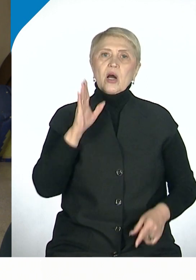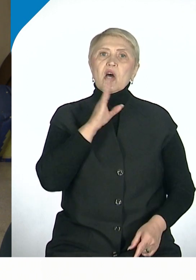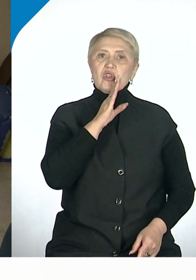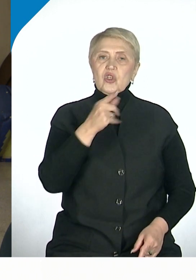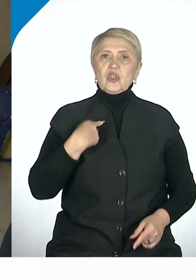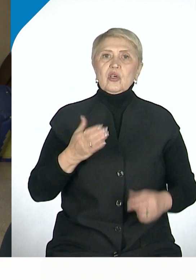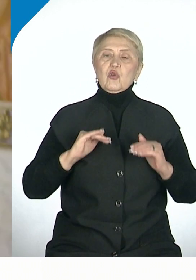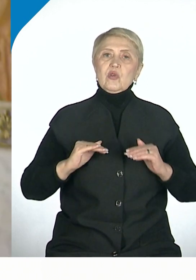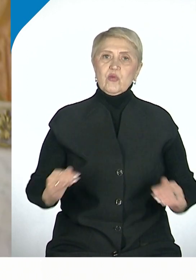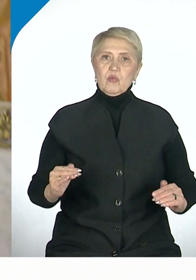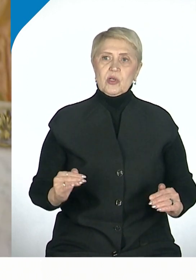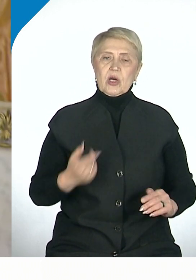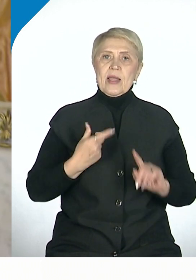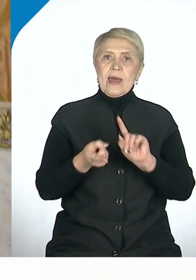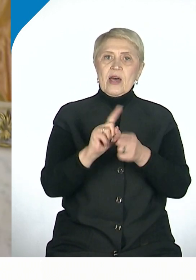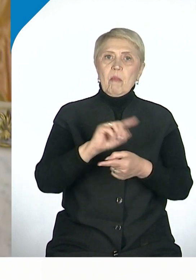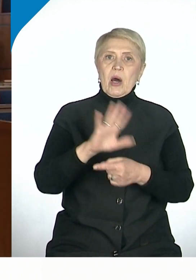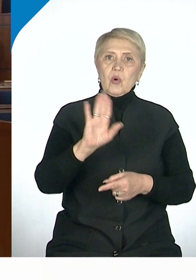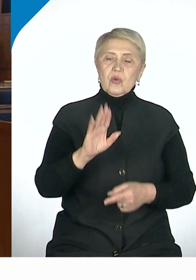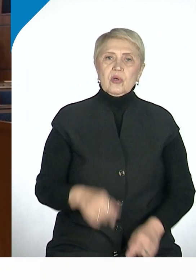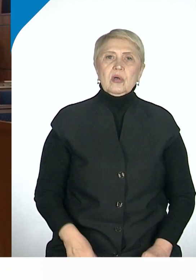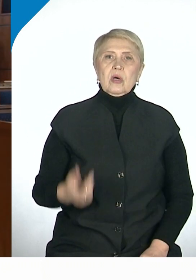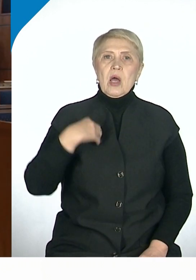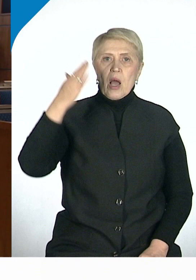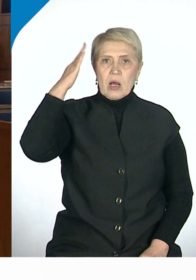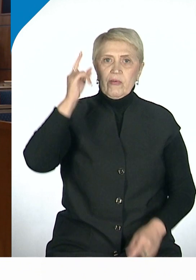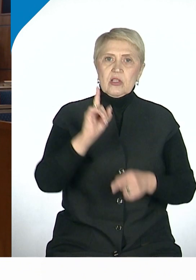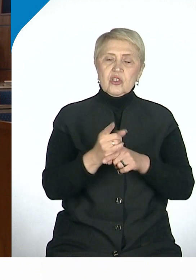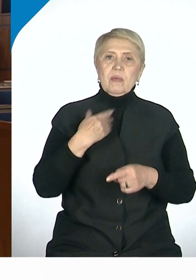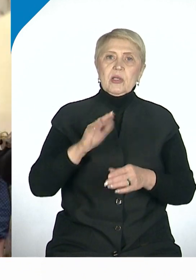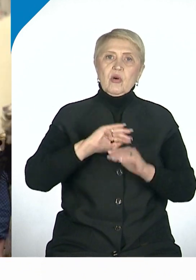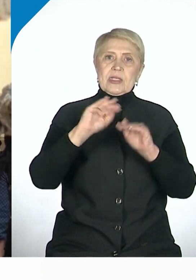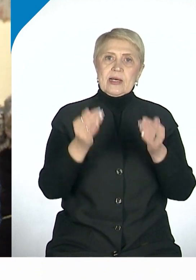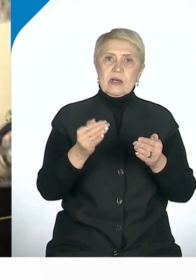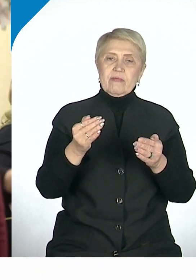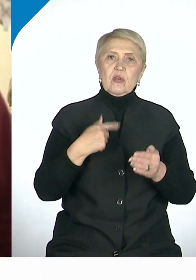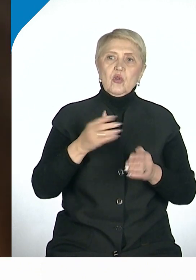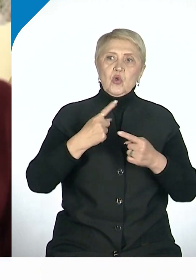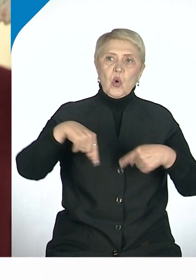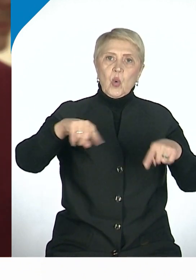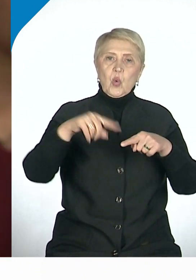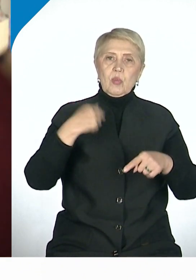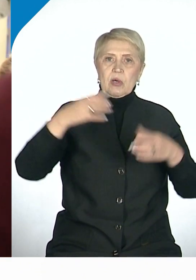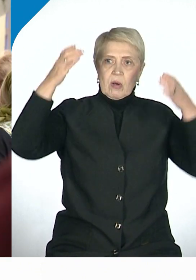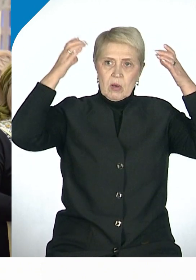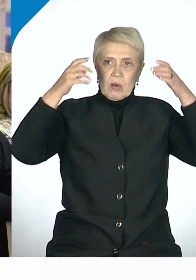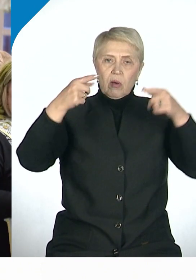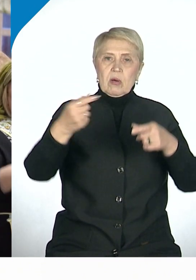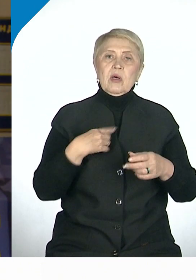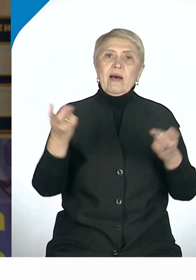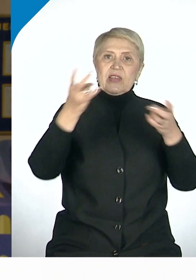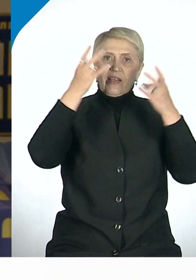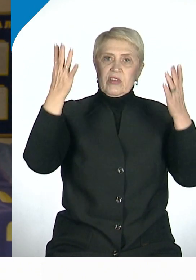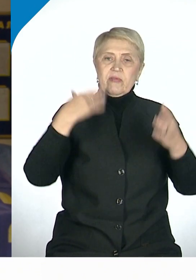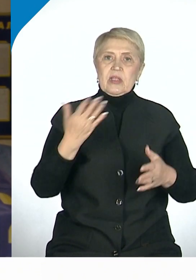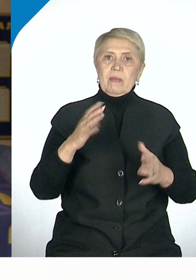не наоборот. При этом голова мужчины обязательно должна быть покрыта круглым головным убором. В современном мире это часто бывает